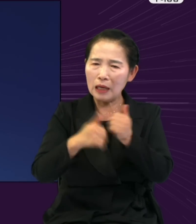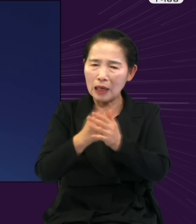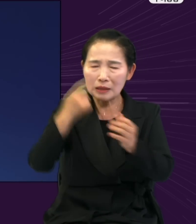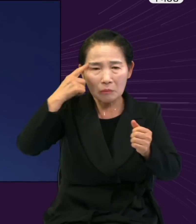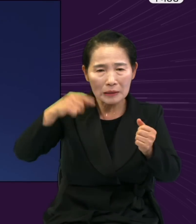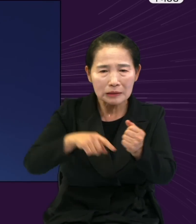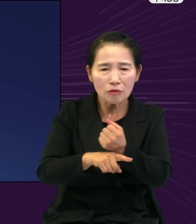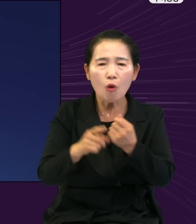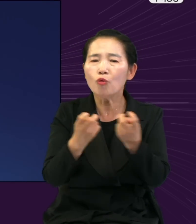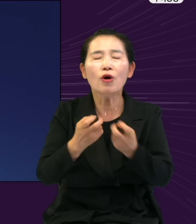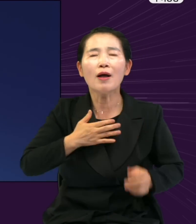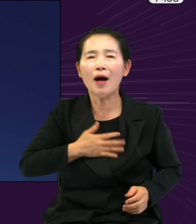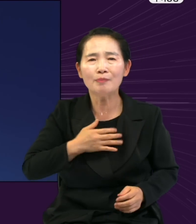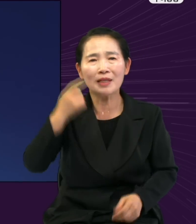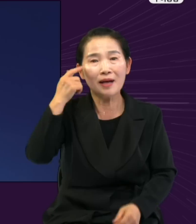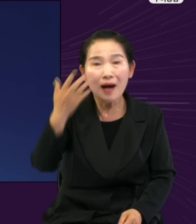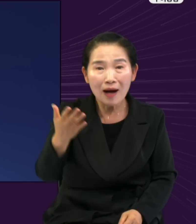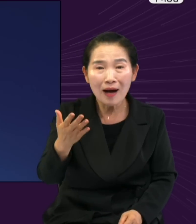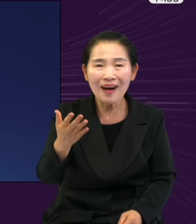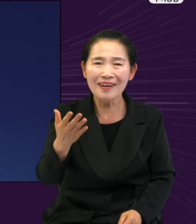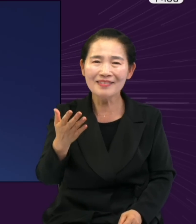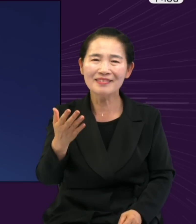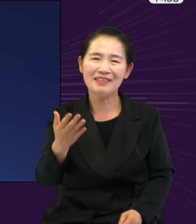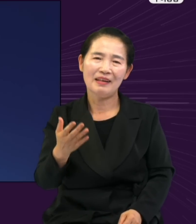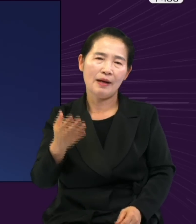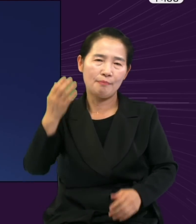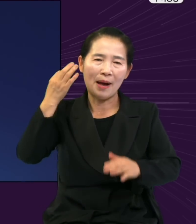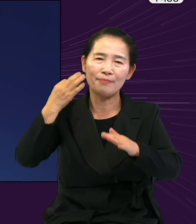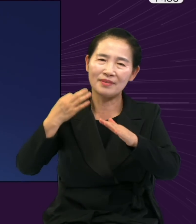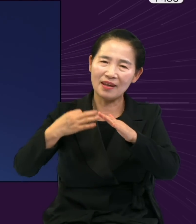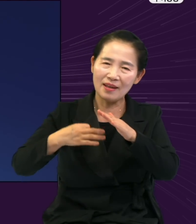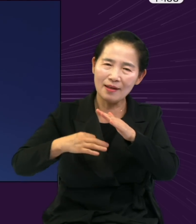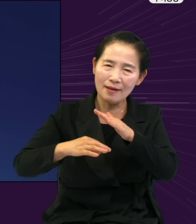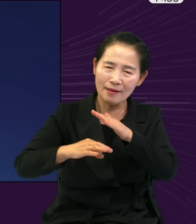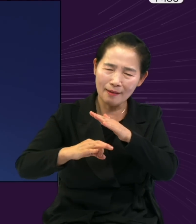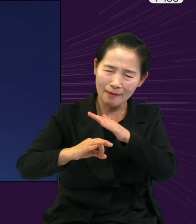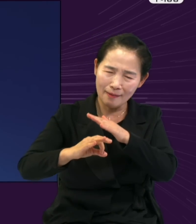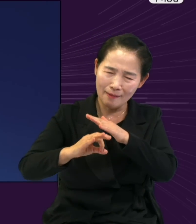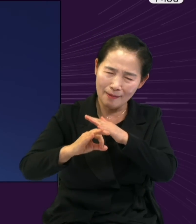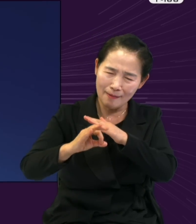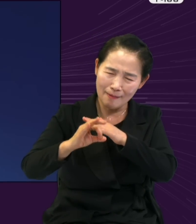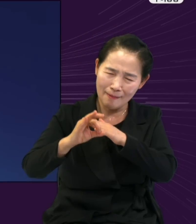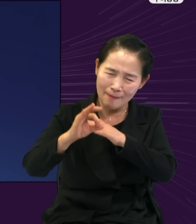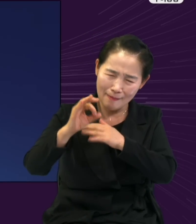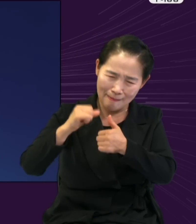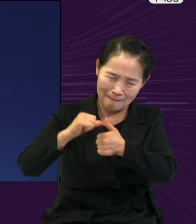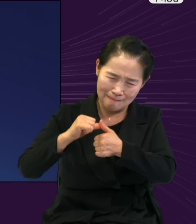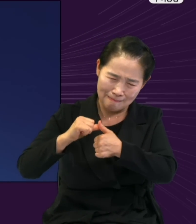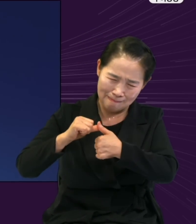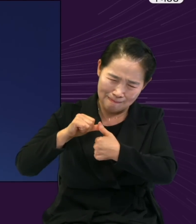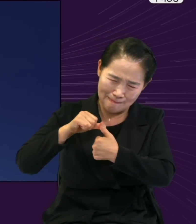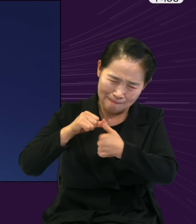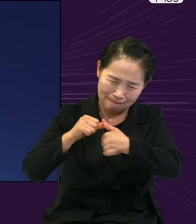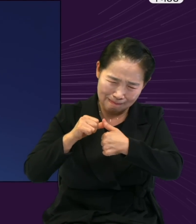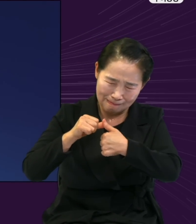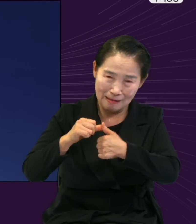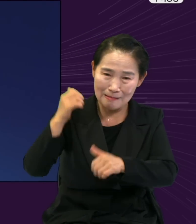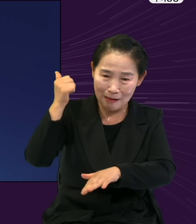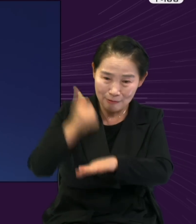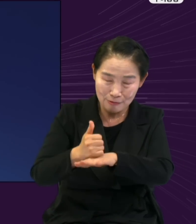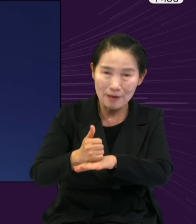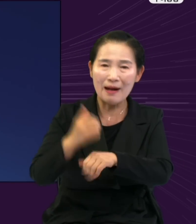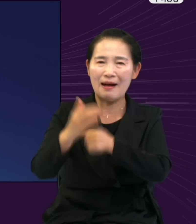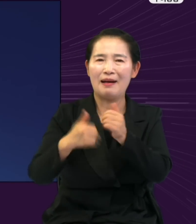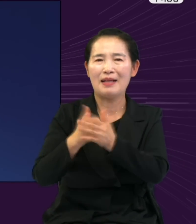씨름하는 과정을 겪었고, 하나님이 저에게 말씀하셨고 제 마음을 위로하셨기에 하나님께서